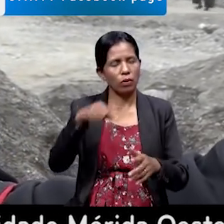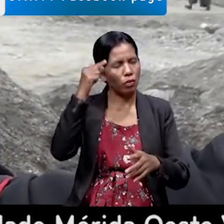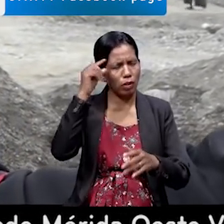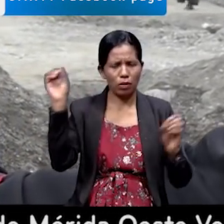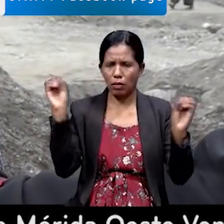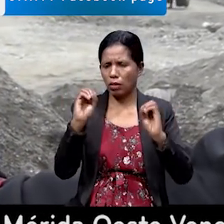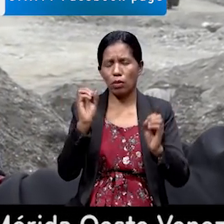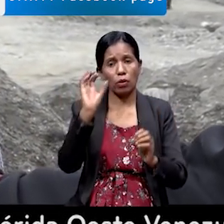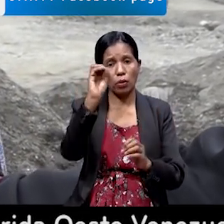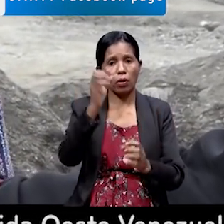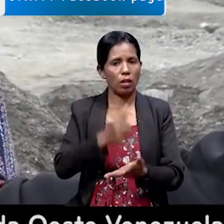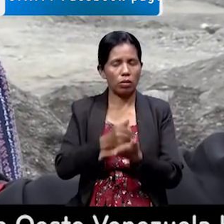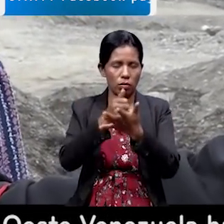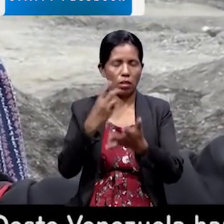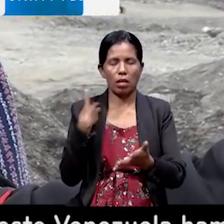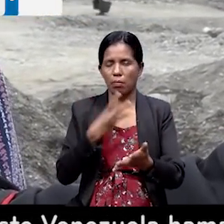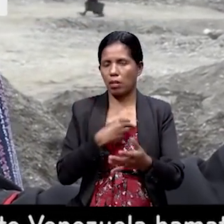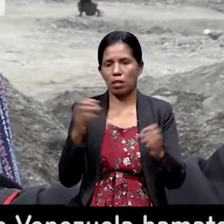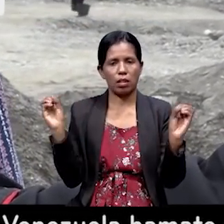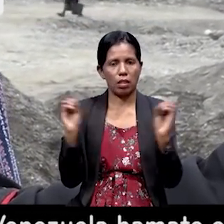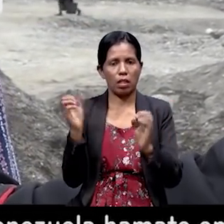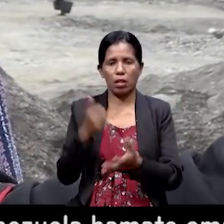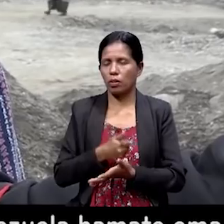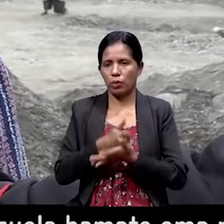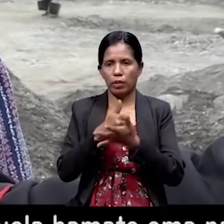nami ami lorong kalan sinor sih ramah kareba.